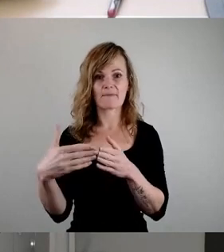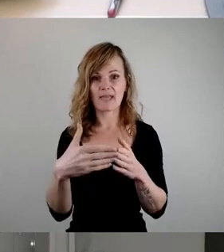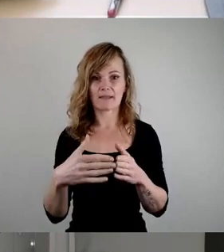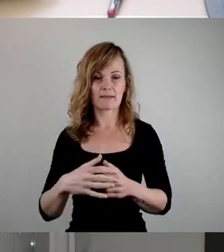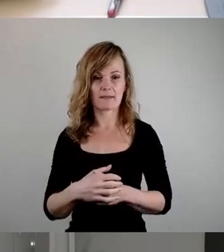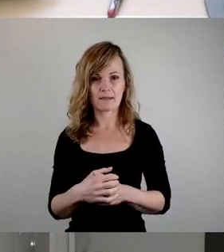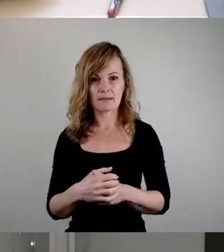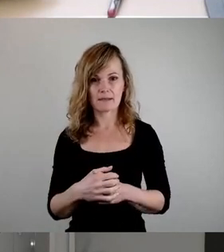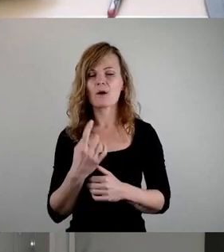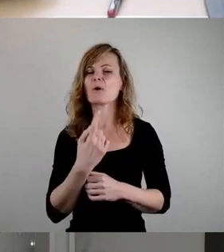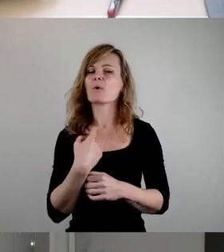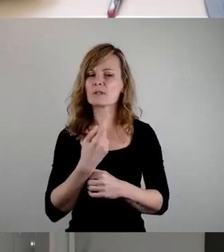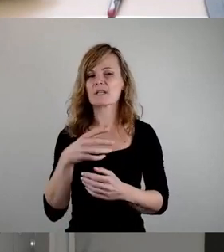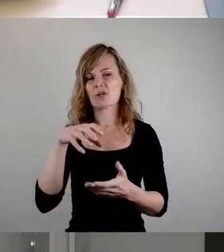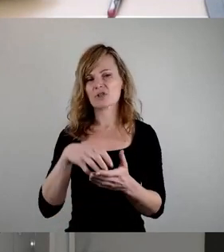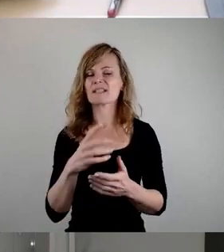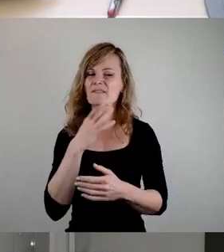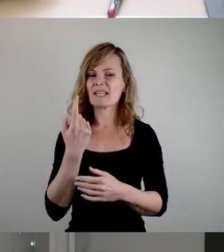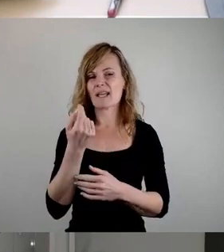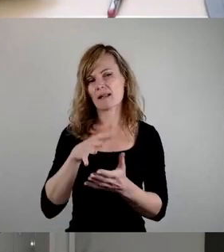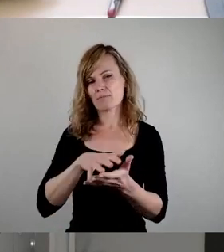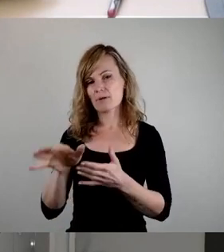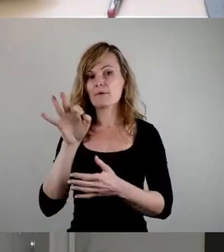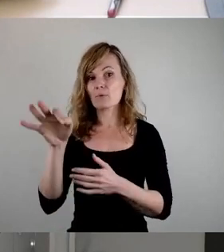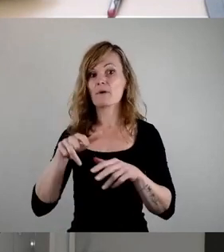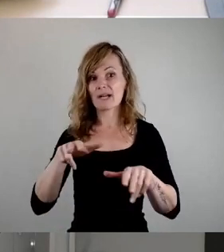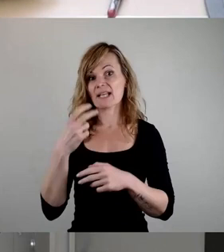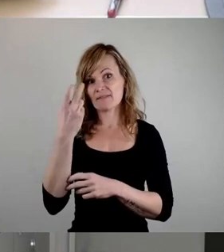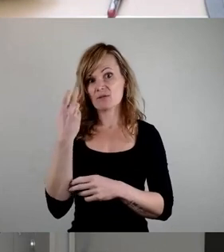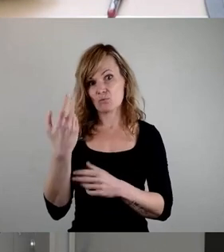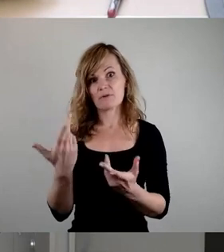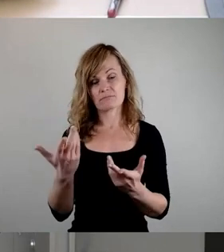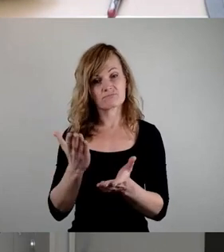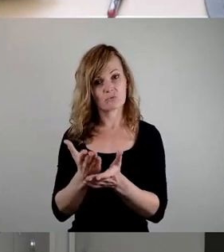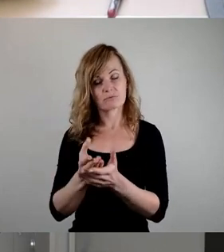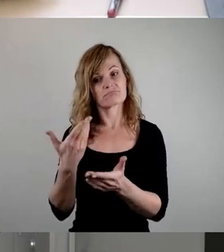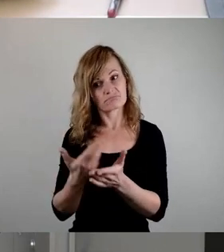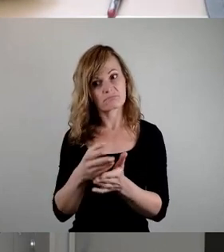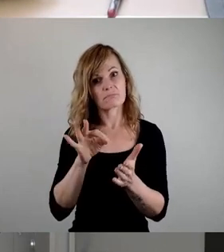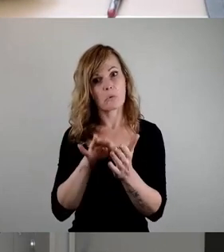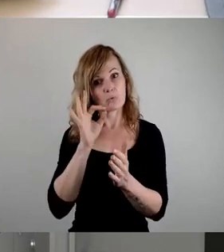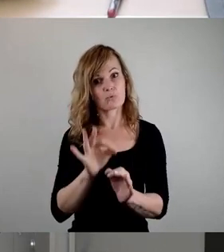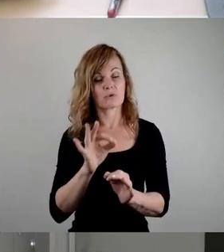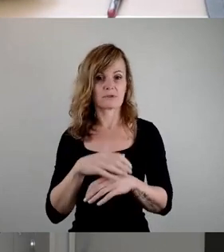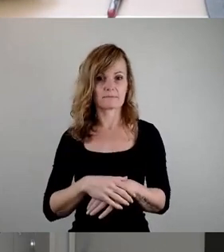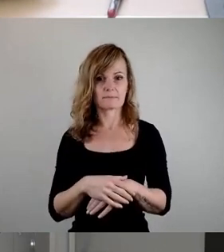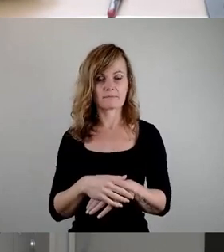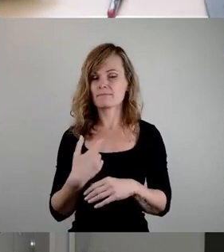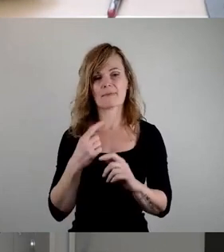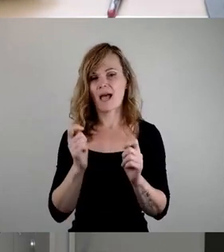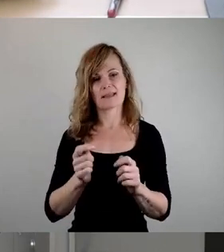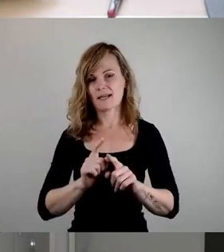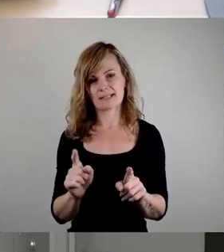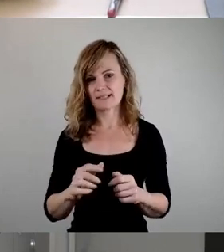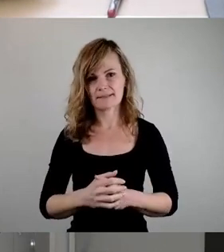für Verkehrsversuche aus. Und ich glaube, ein Versuch in diesem Punkt wäre sinnvoll. Beantrage ich jetzt aber nicht. Was ich jetzt mache,